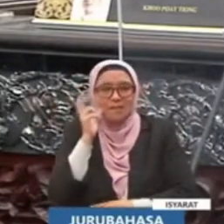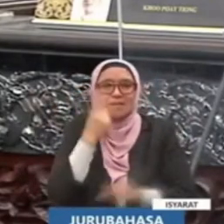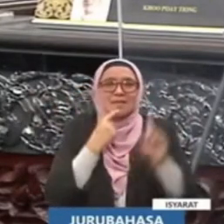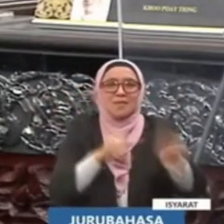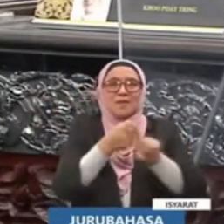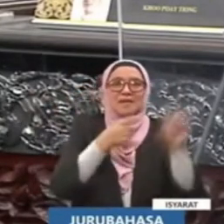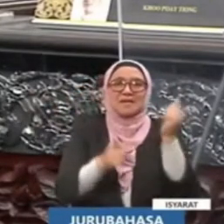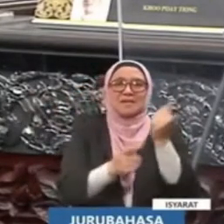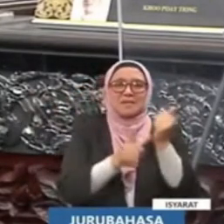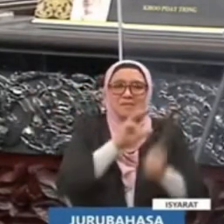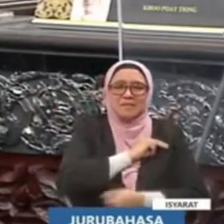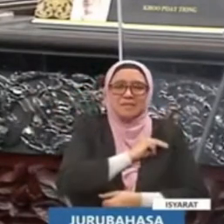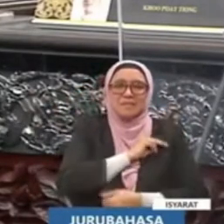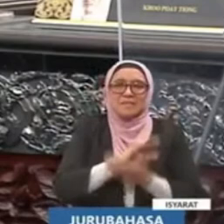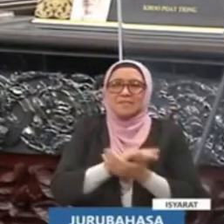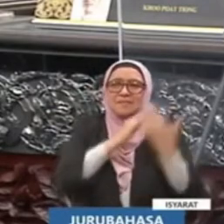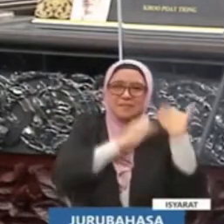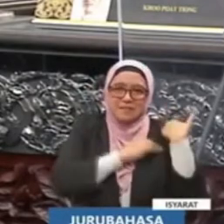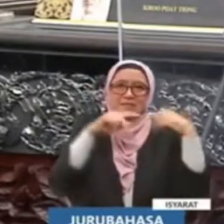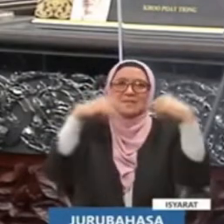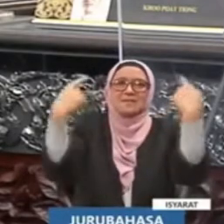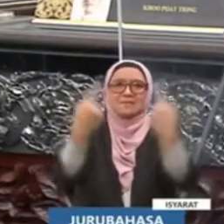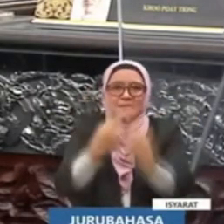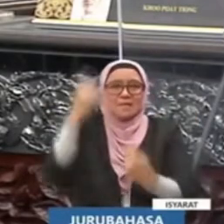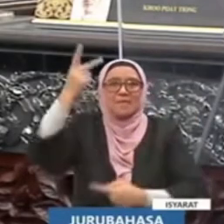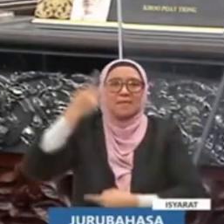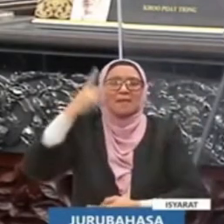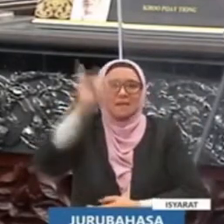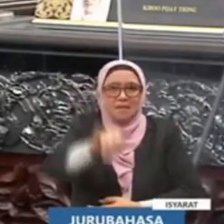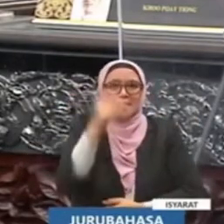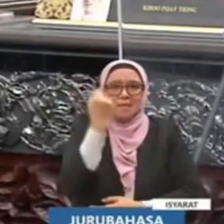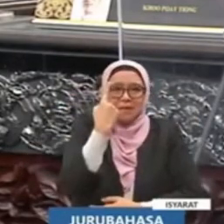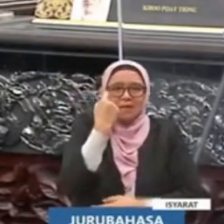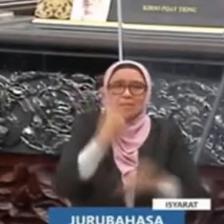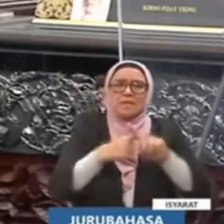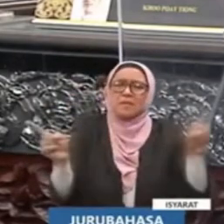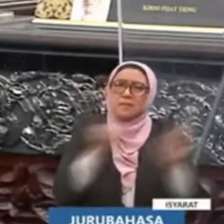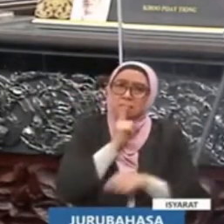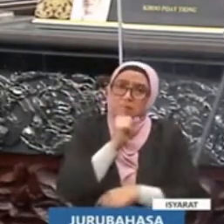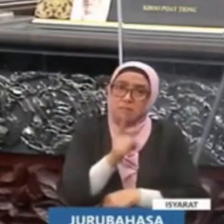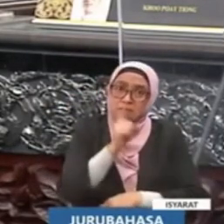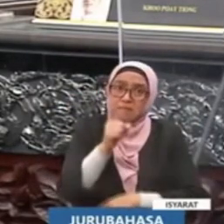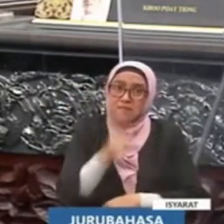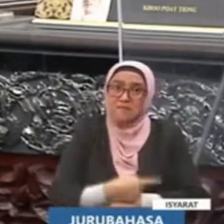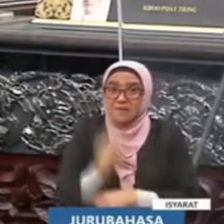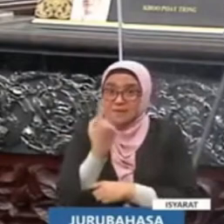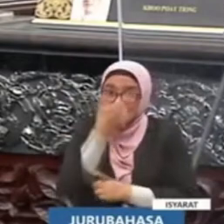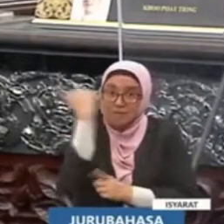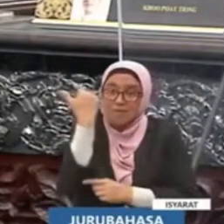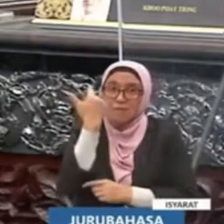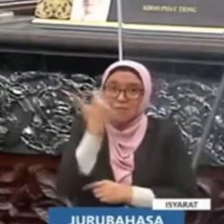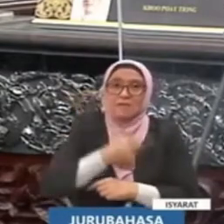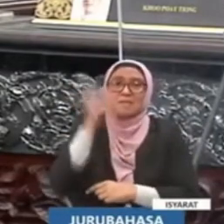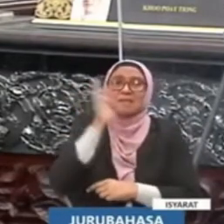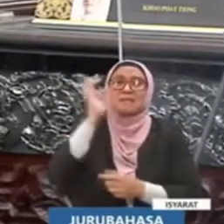bahwa adalah tanggungjawab pasti itu kami faham tetapi hakikatnya nya adalah salah satu sebab yang mendorong wanita tidak mahu